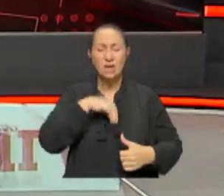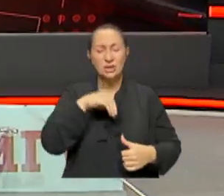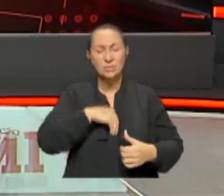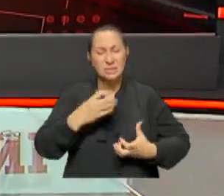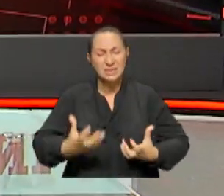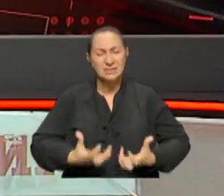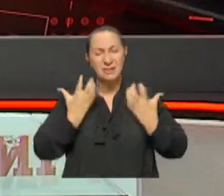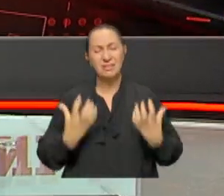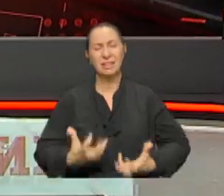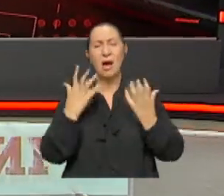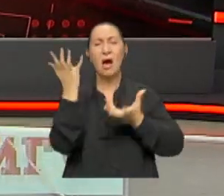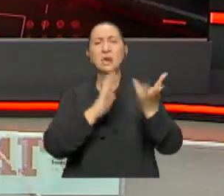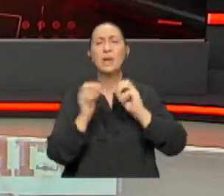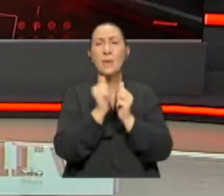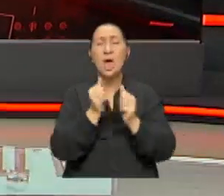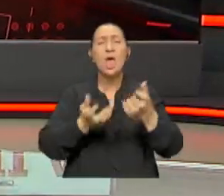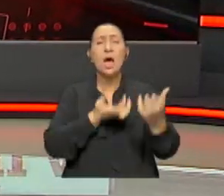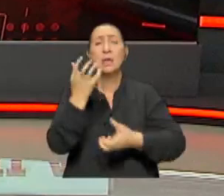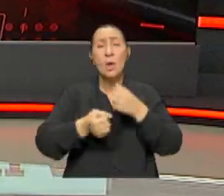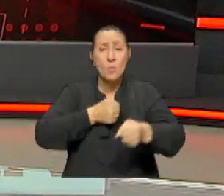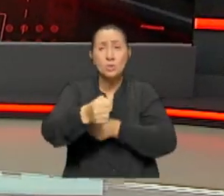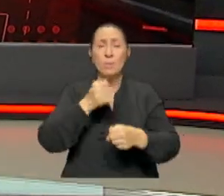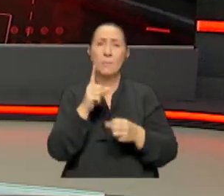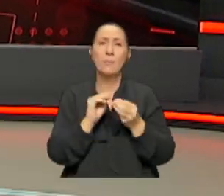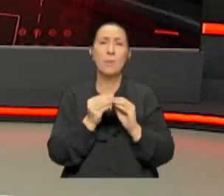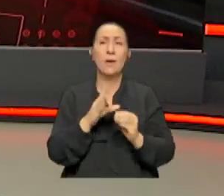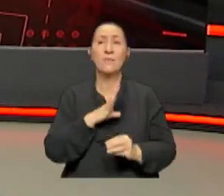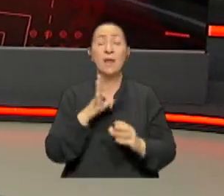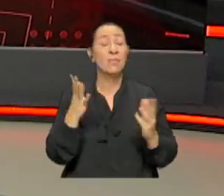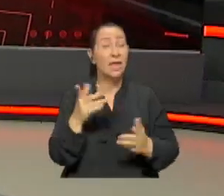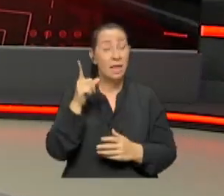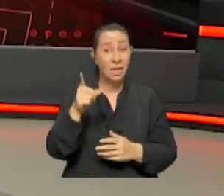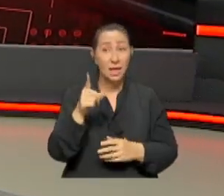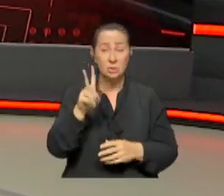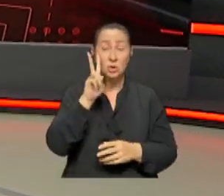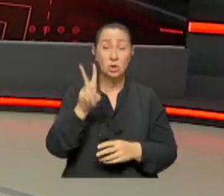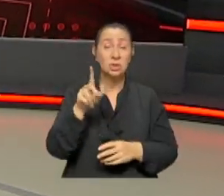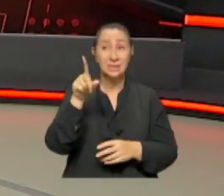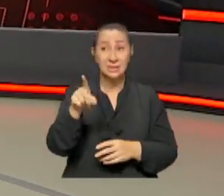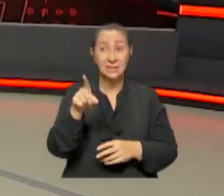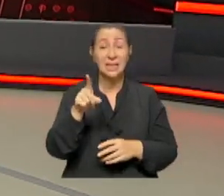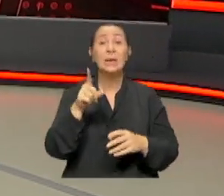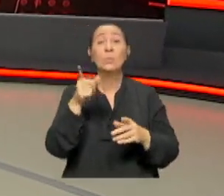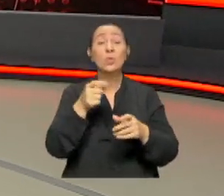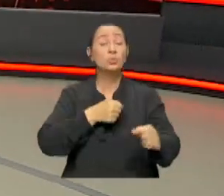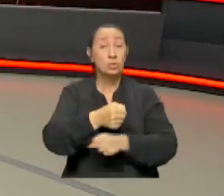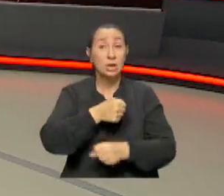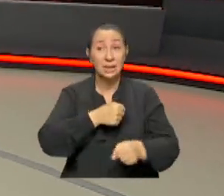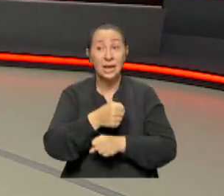yandı. Ağaçlarla birlikte yangınla mücadelede bir sorun var. O da ne? Şimdi göreceksiniz. Çünkü bu